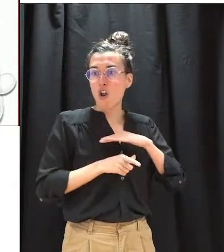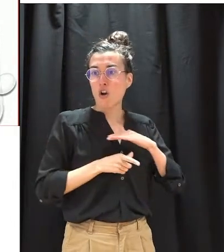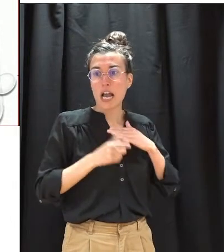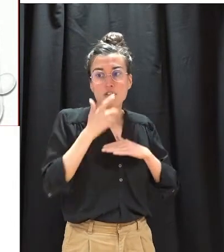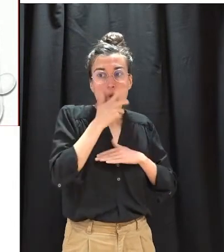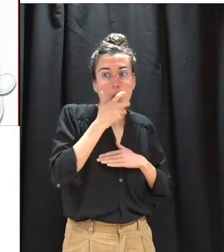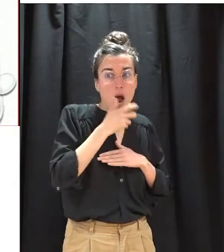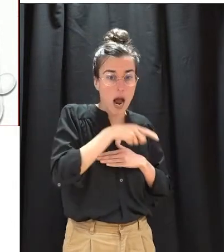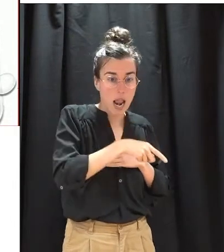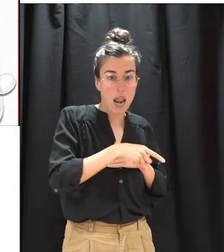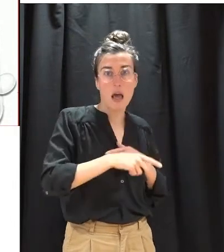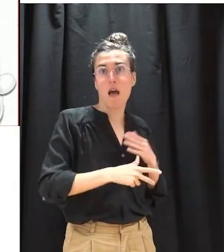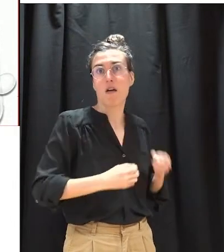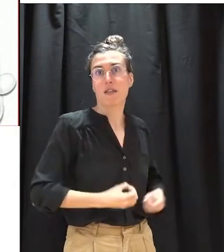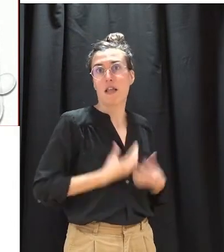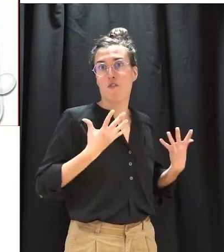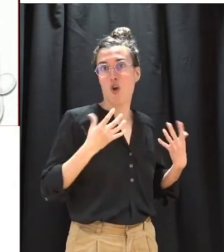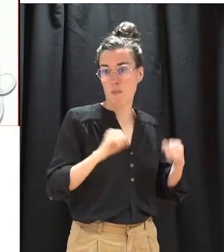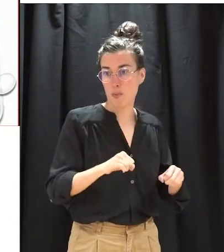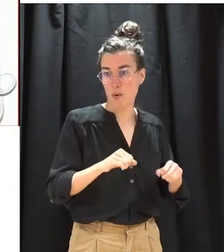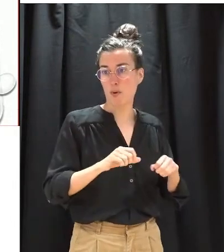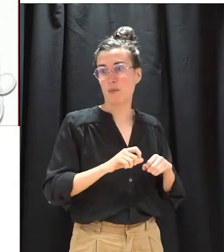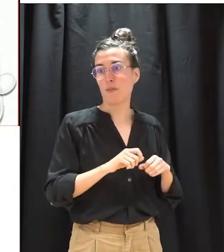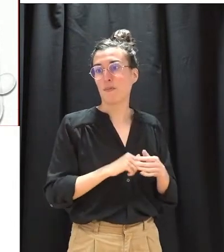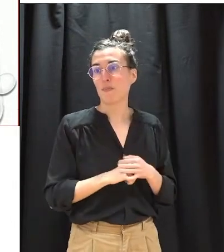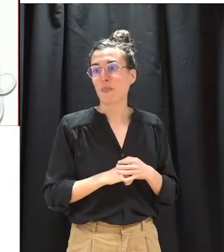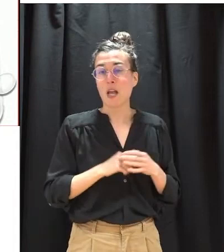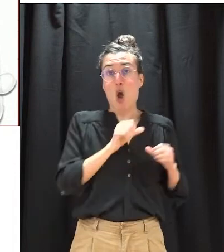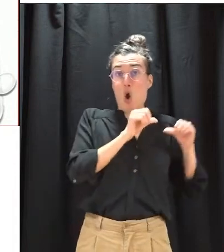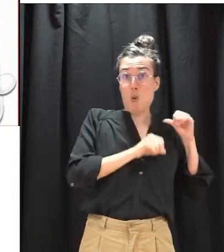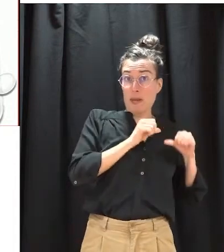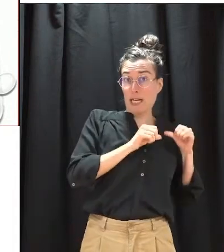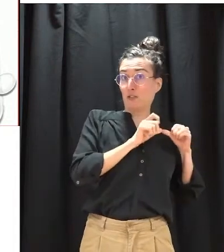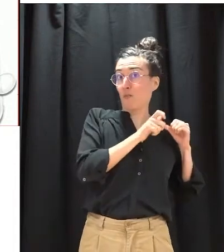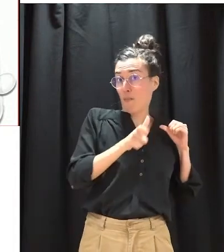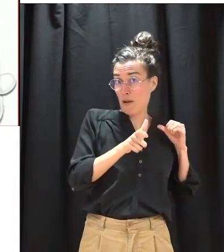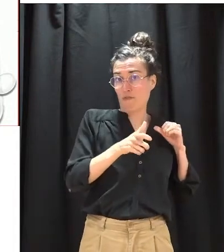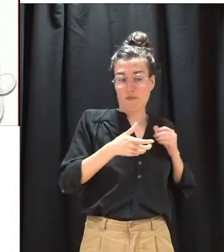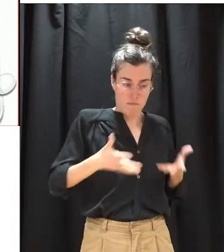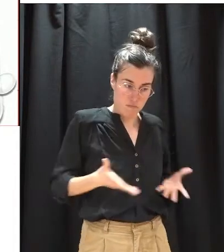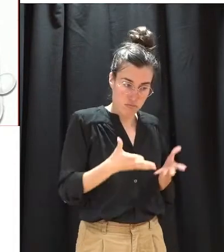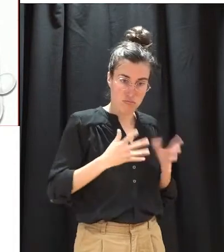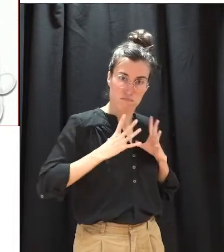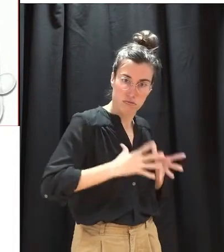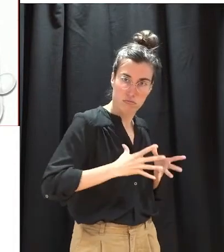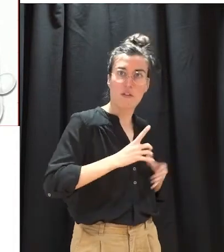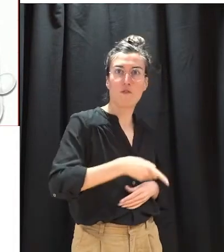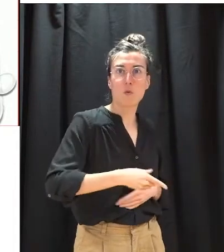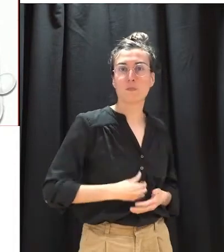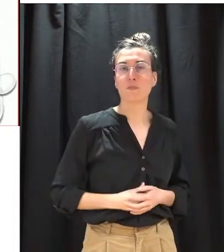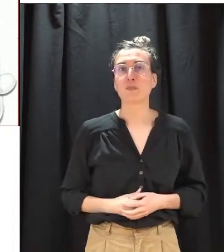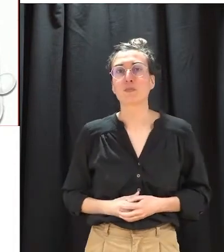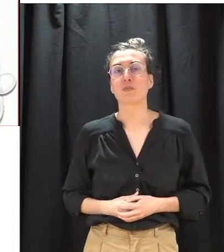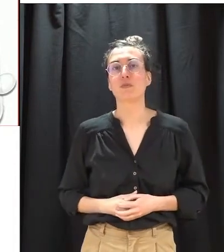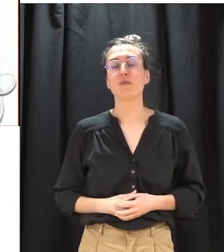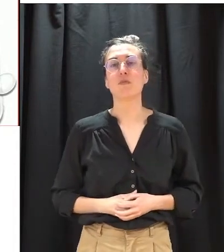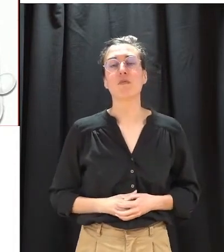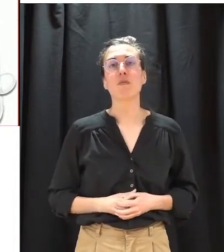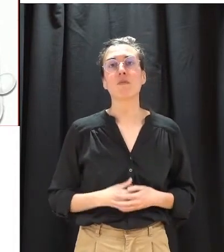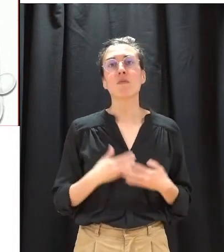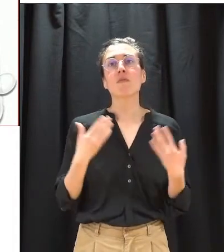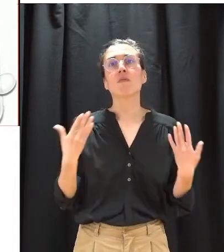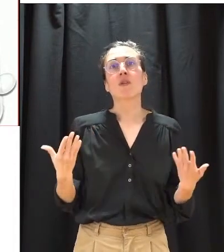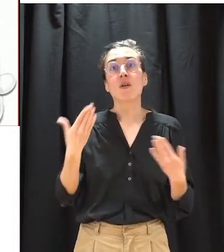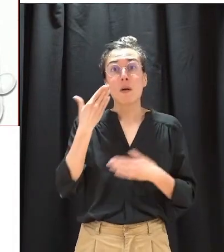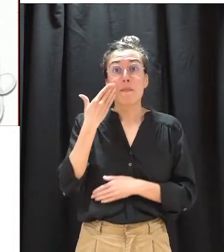Donc bien souvent, si les parents ne sont pas sourds, ou s'ils n'ont pas déjà eu un enfant sourd, lorsqu'ils